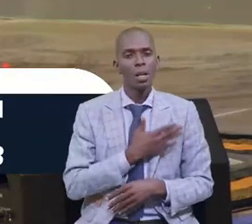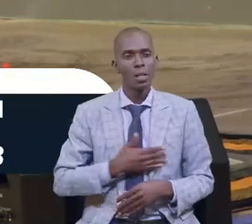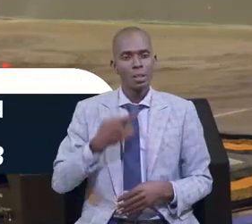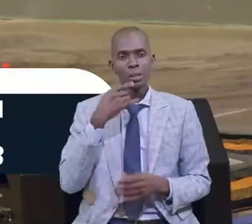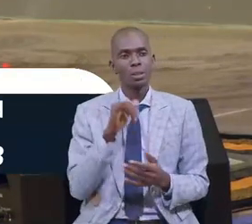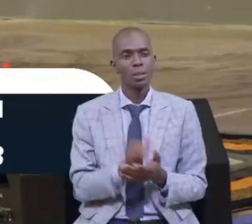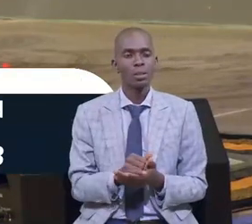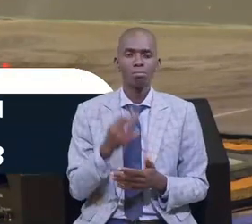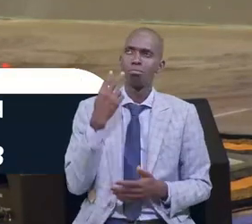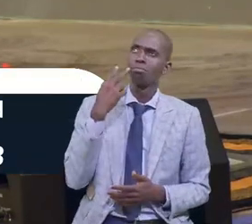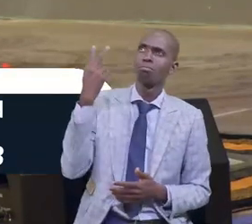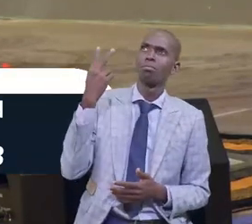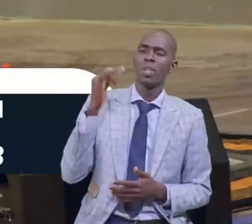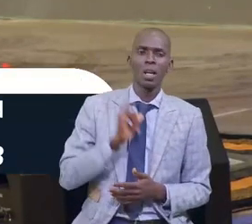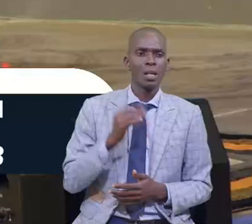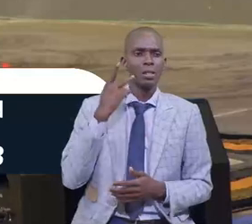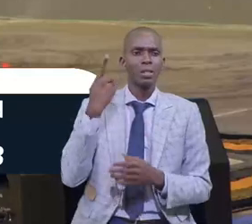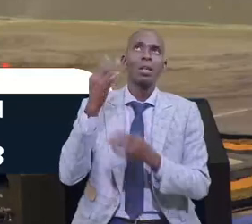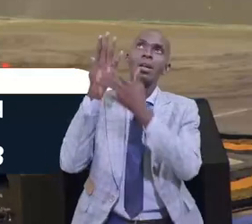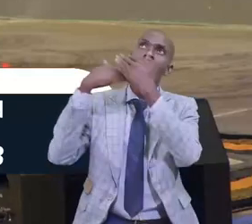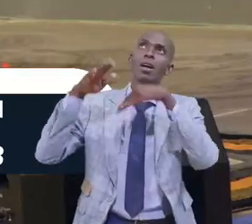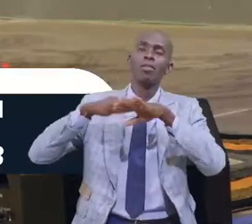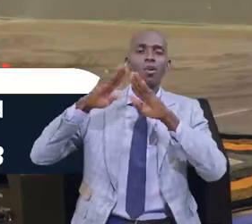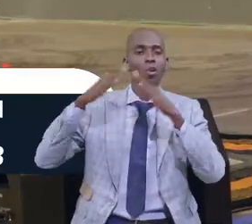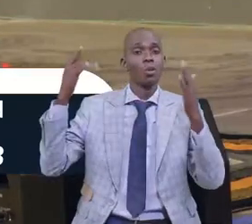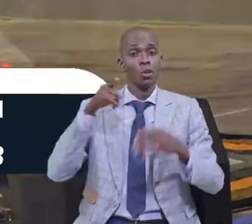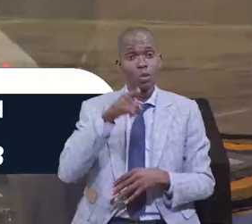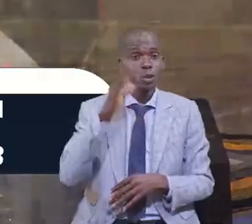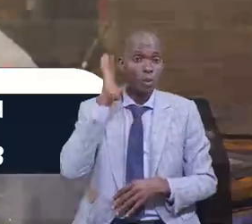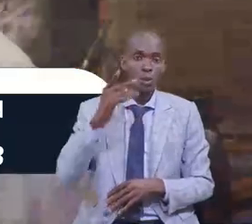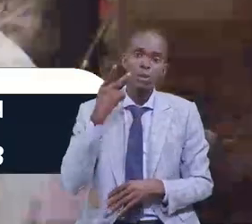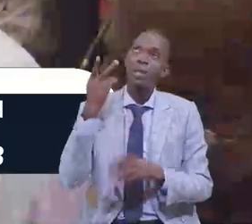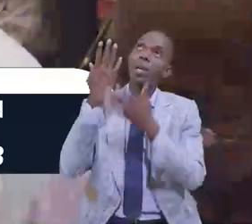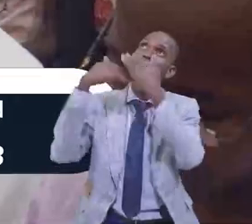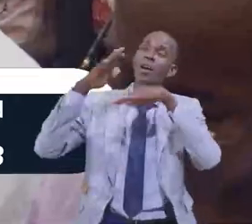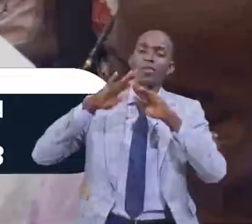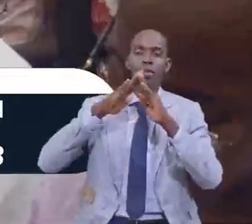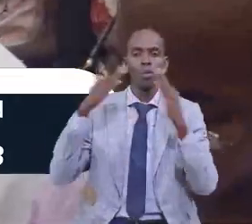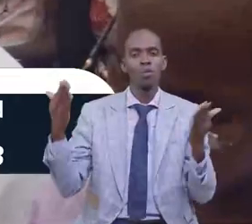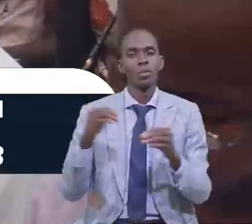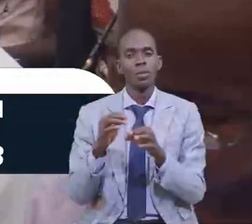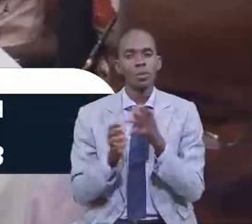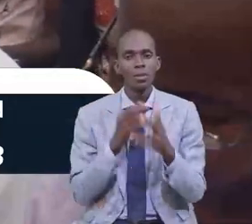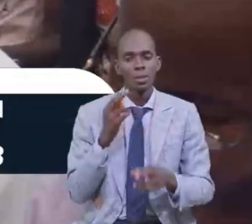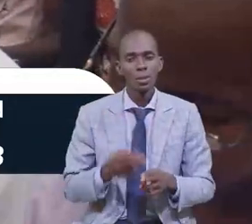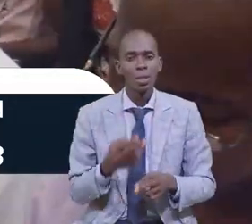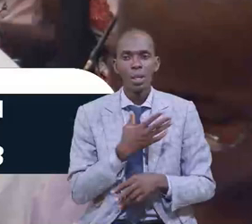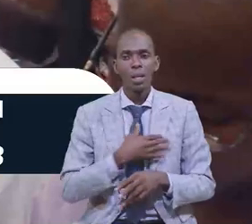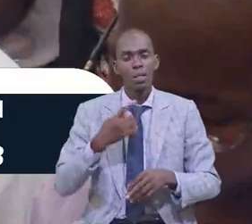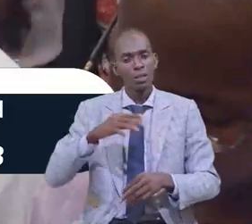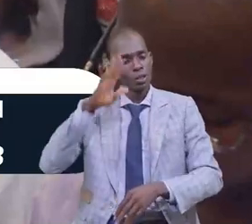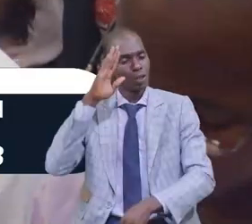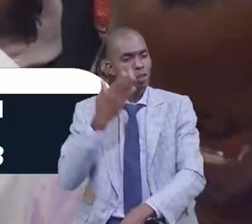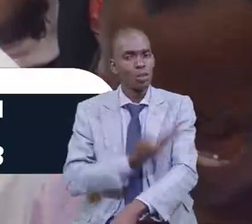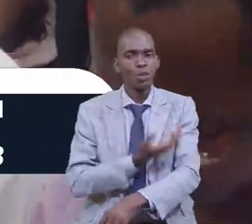il dit, voici, je vois les cieux ouverts. Vous verrez les cieux ouverts. Et le Fils de